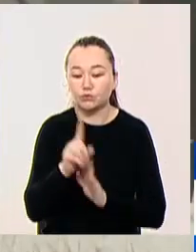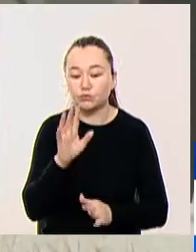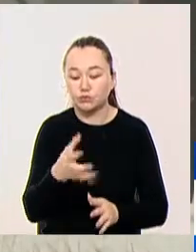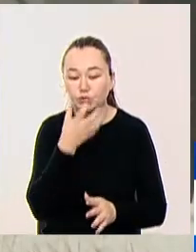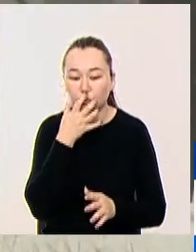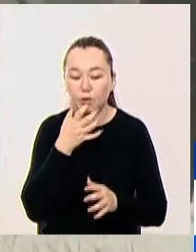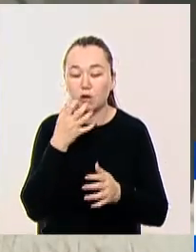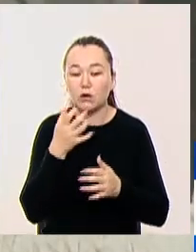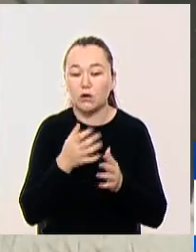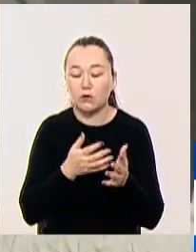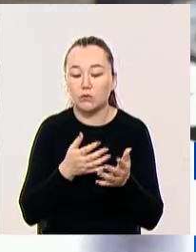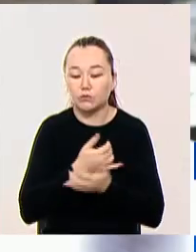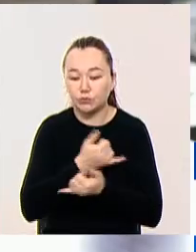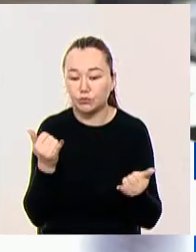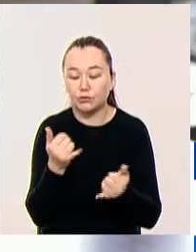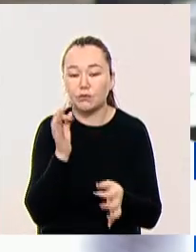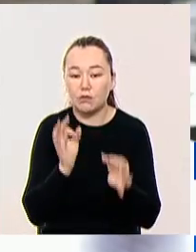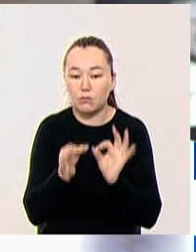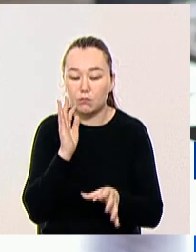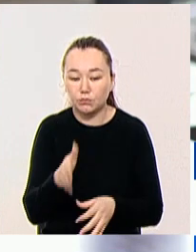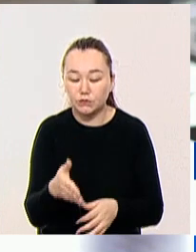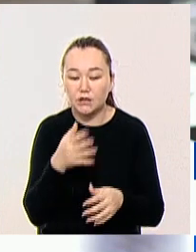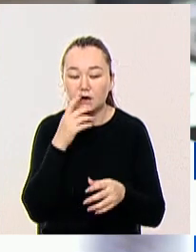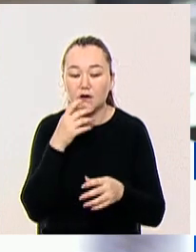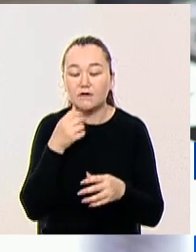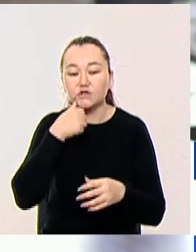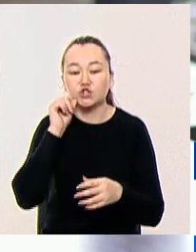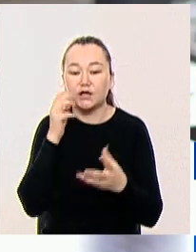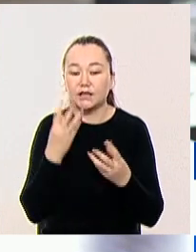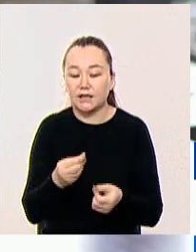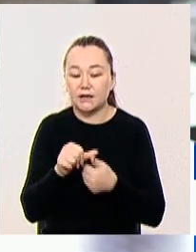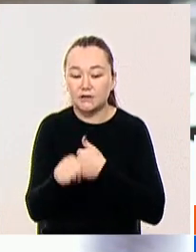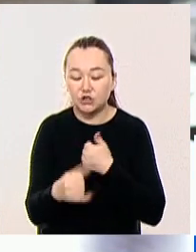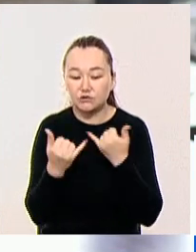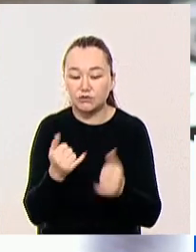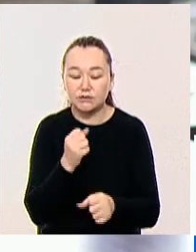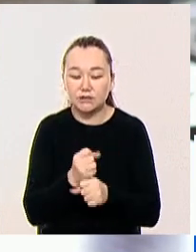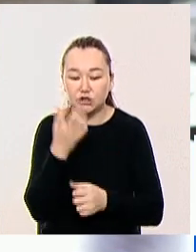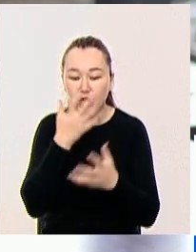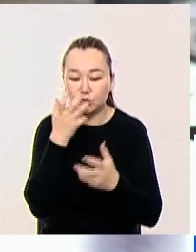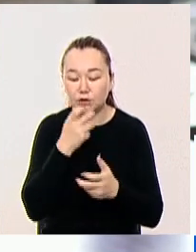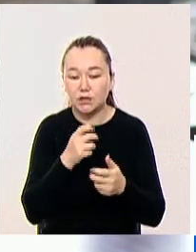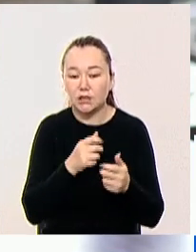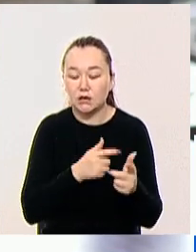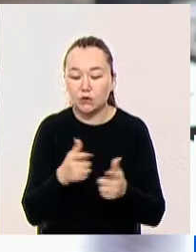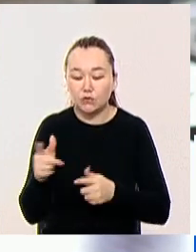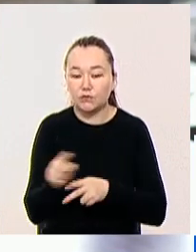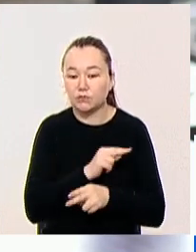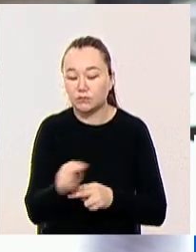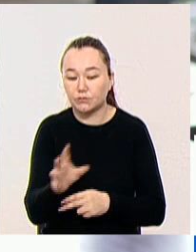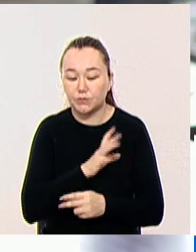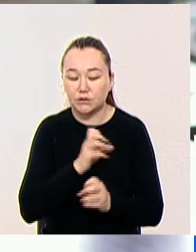тепла нормализуется, говорят в акимате. На сегодня, в отличие от вчерашнего дня, сделаны серьезные подвижки. Как мы и